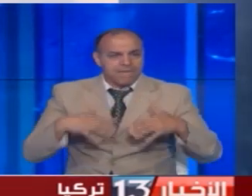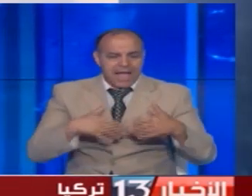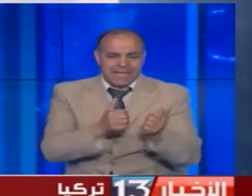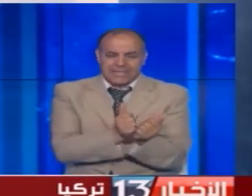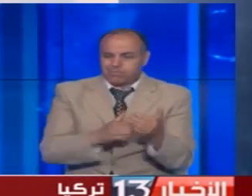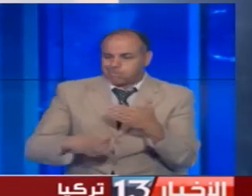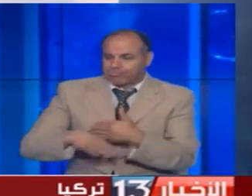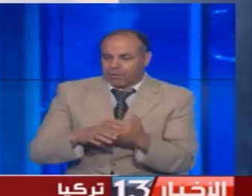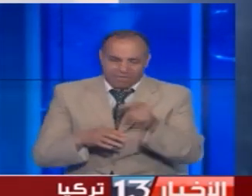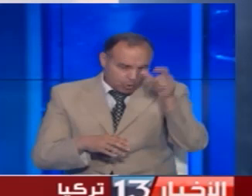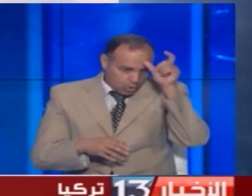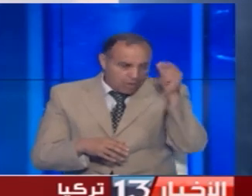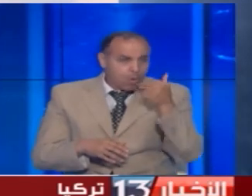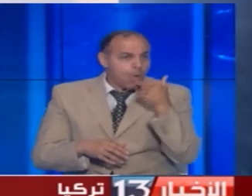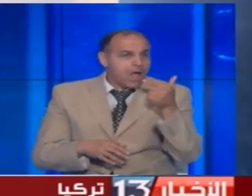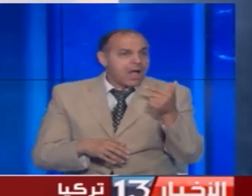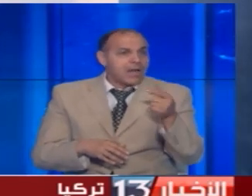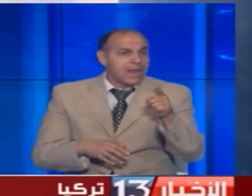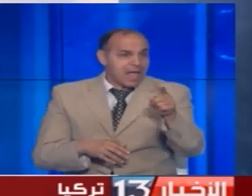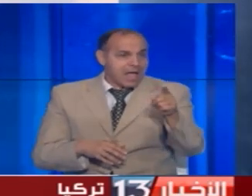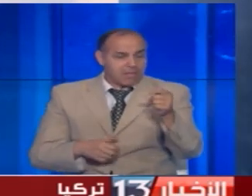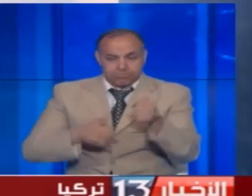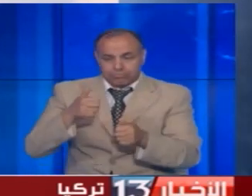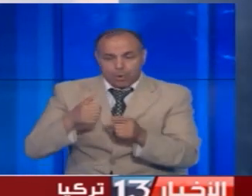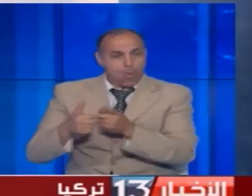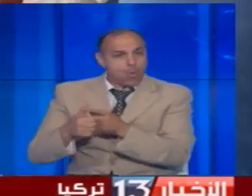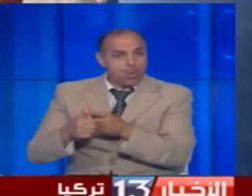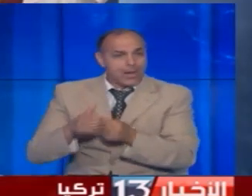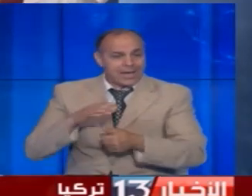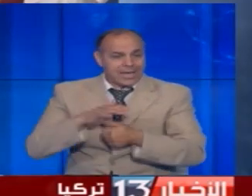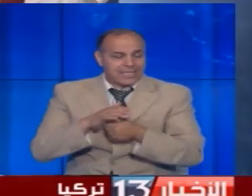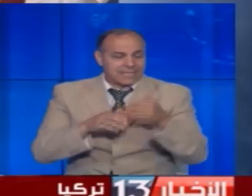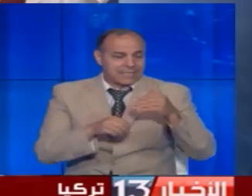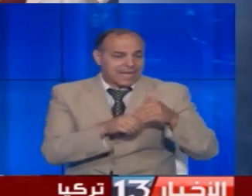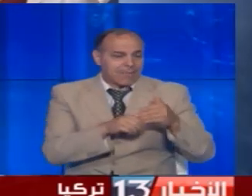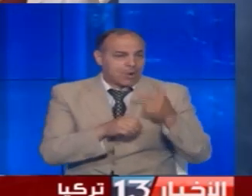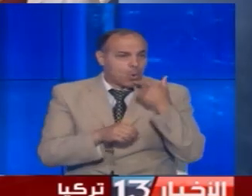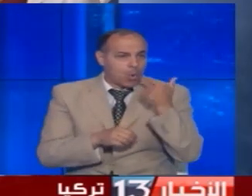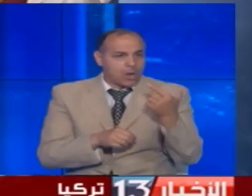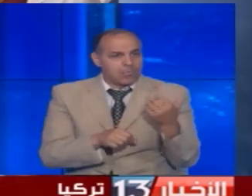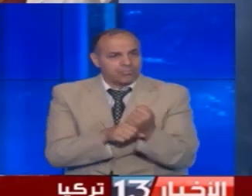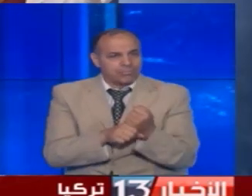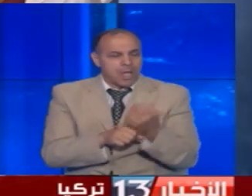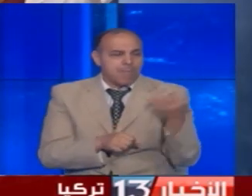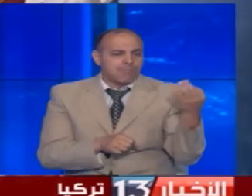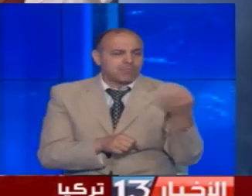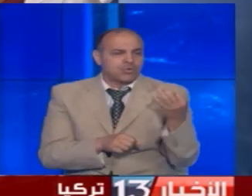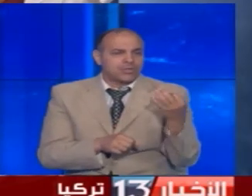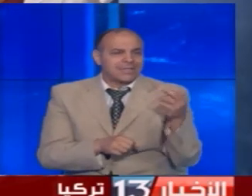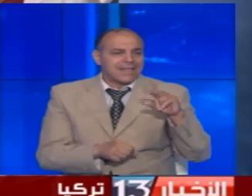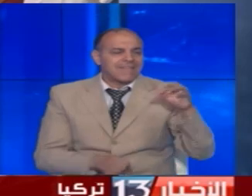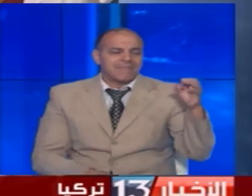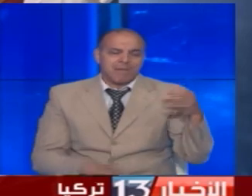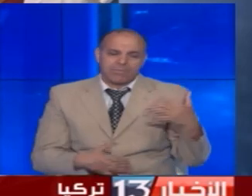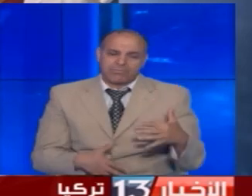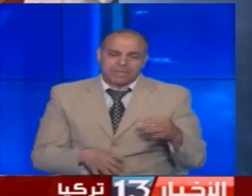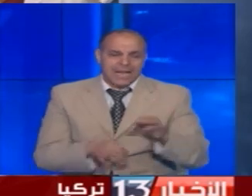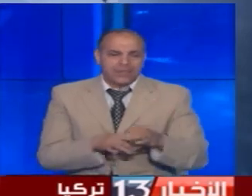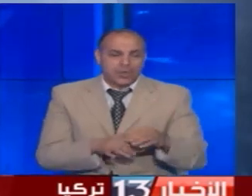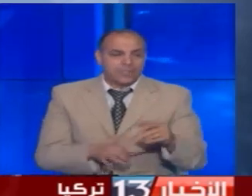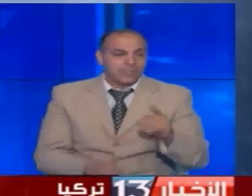السياسية في تركيا. وكان إنجي المنافس الأبرز لأردوغان في الانتخابات قد حصل على نسبة تفوق 30% من